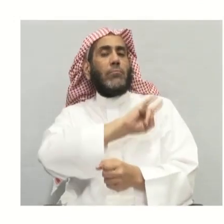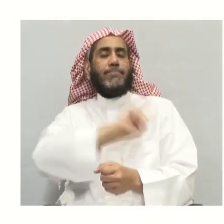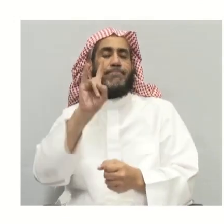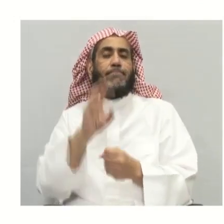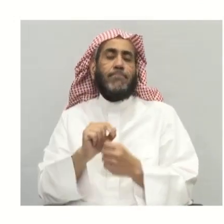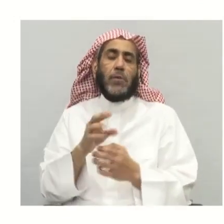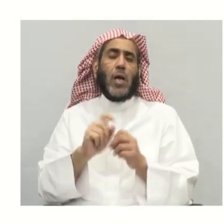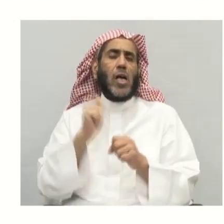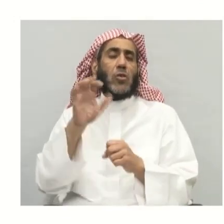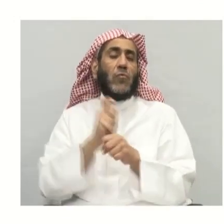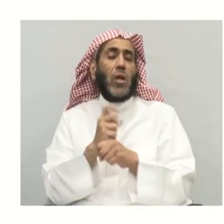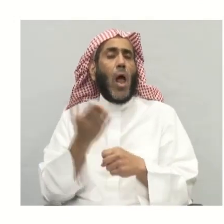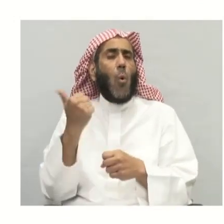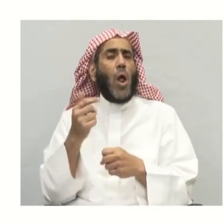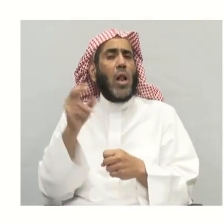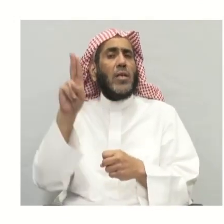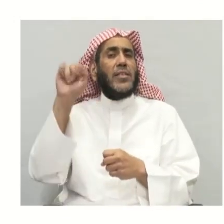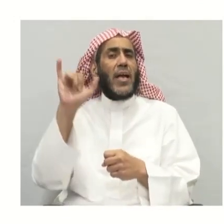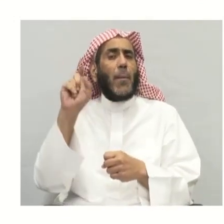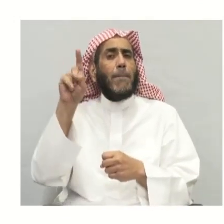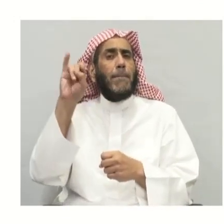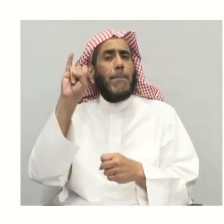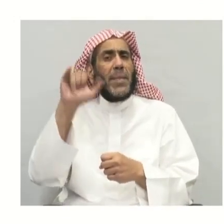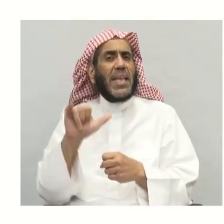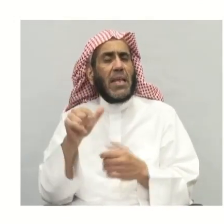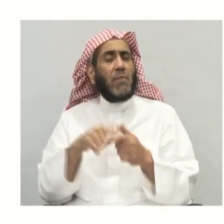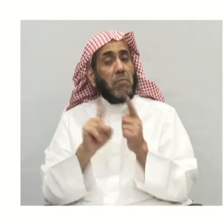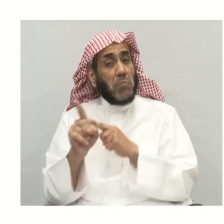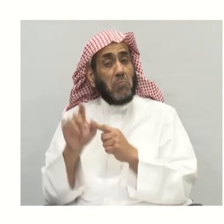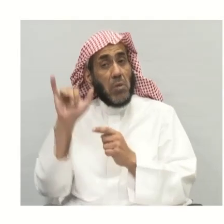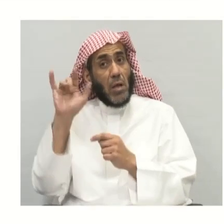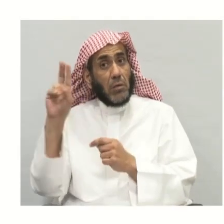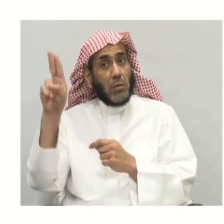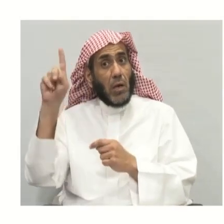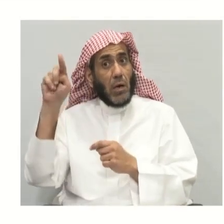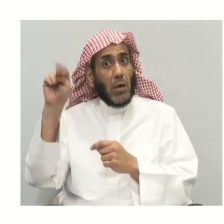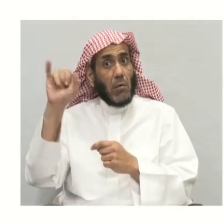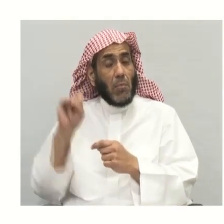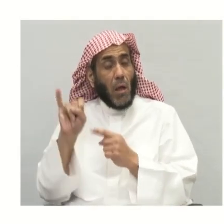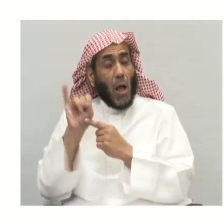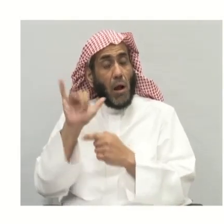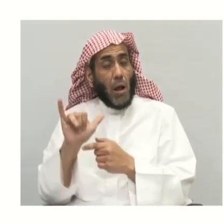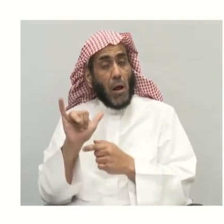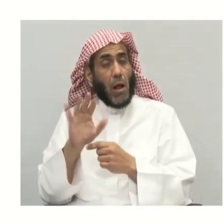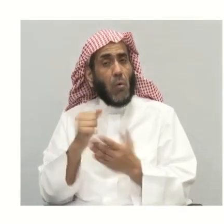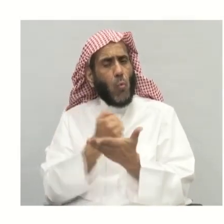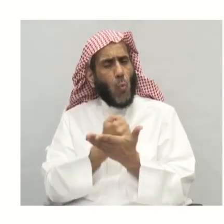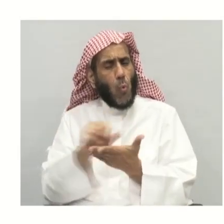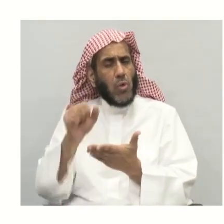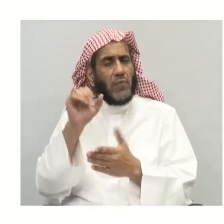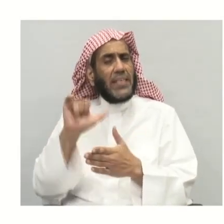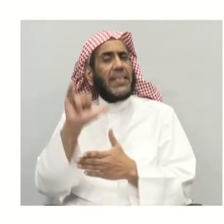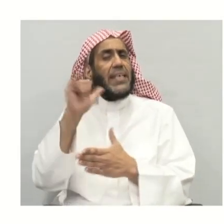اصل الفعل مرفوعا ان تقول ترمي بالياء ترمي رمى يرمي فهي لكن حذفت